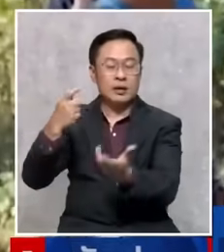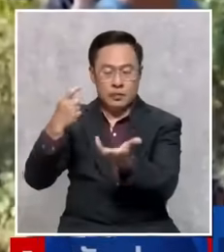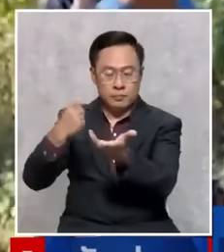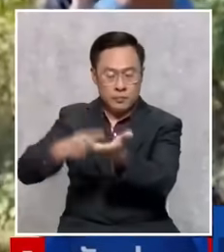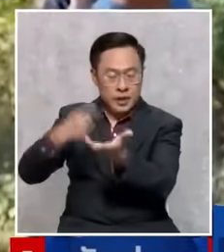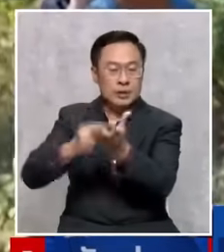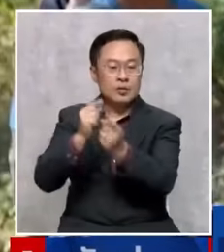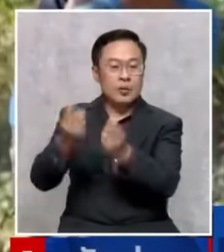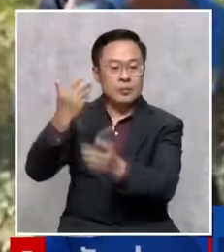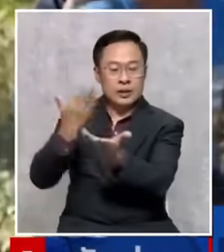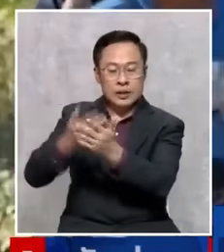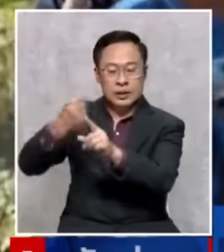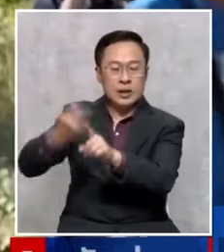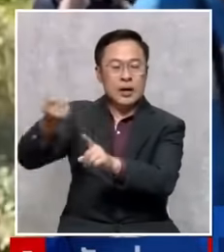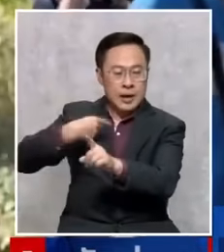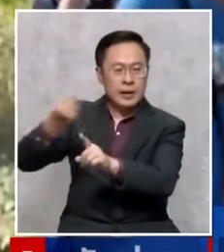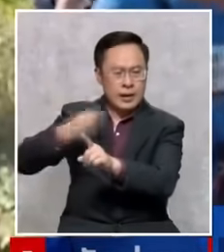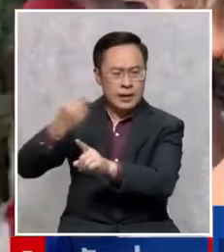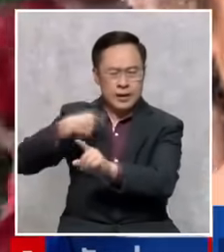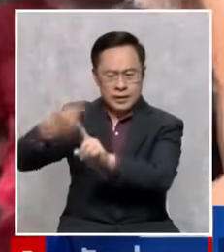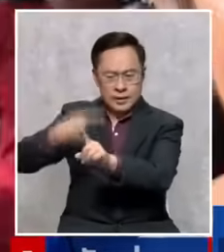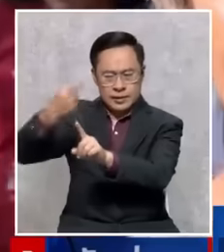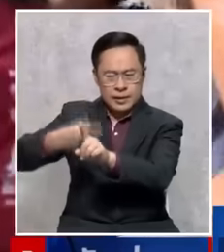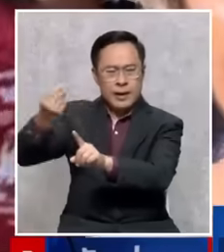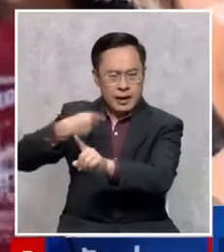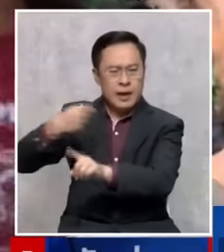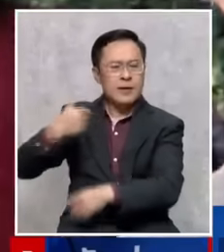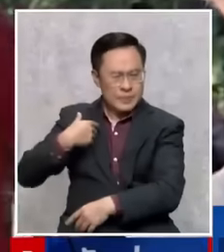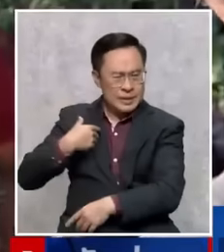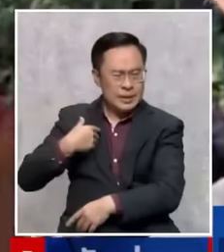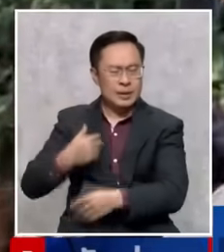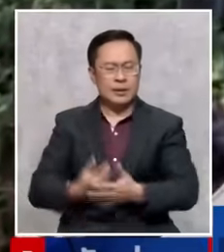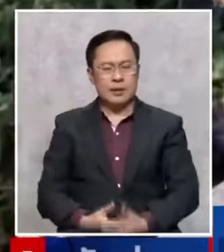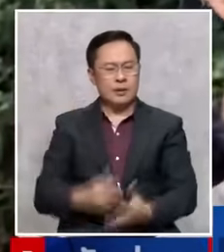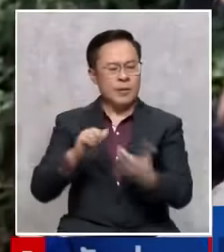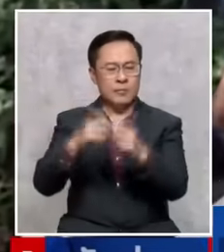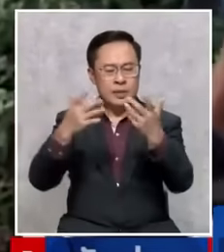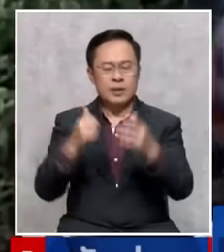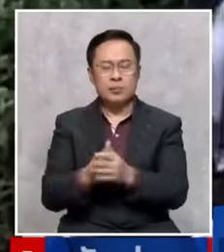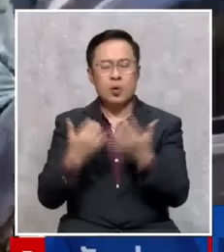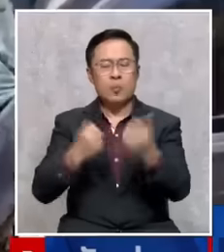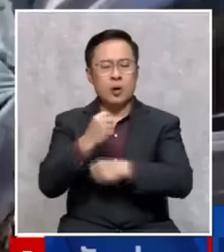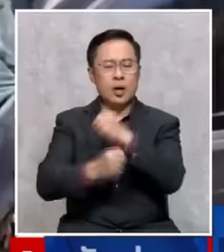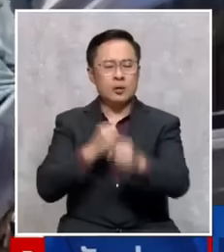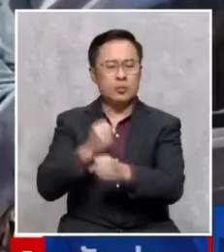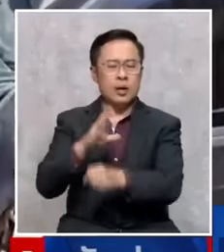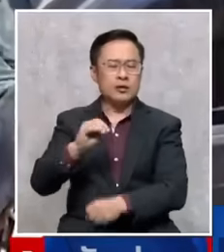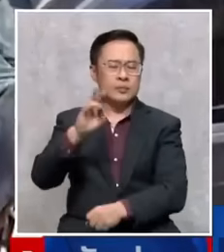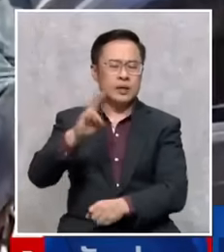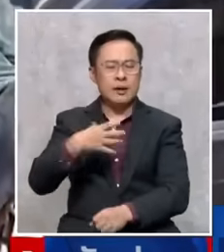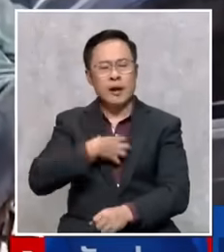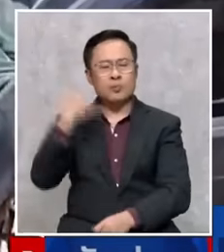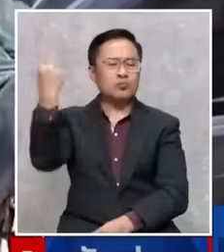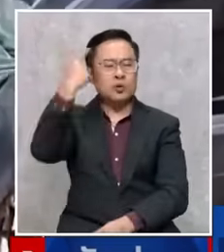องเที่ยวทั่ว คือว่าวางแผนไว้ ครับวางแผนไว้ครับ เนี่ยค่ะคุณผู้ชมคะคือเพื่อนบอกว่าตอนเช้าเนี่ยกำลังจะเอาอาหารไปให้หมู